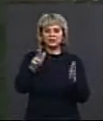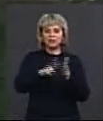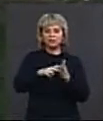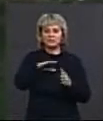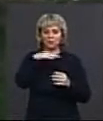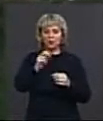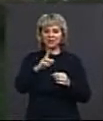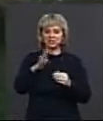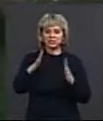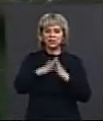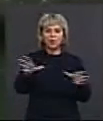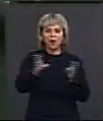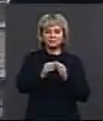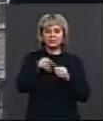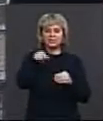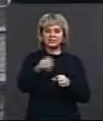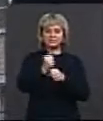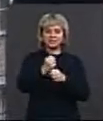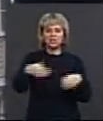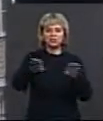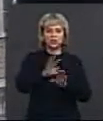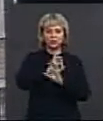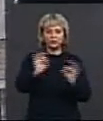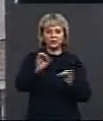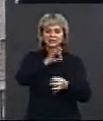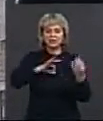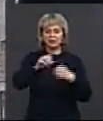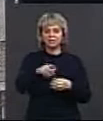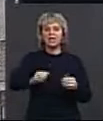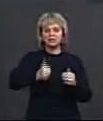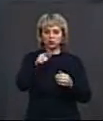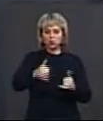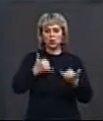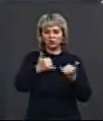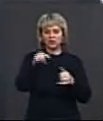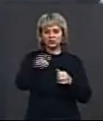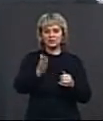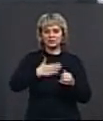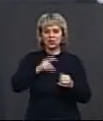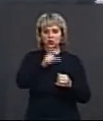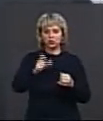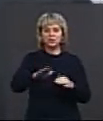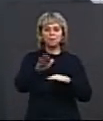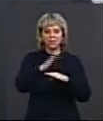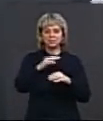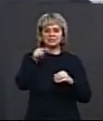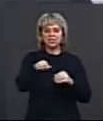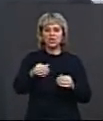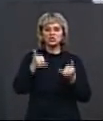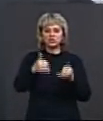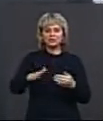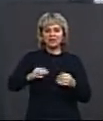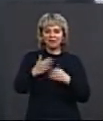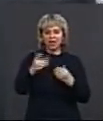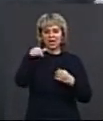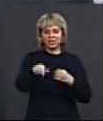8 многоквартирных домов объединились и сделали такой прекрасный проект. Достойно уважения наших людей. Молодцы, честь и